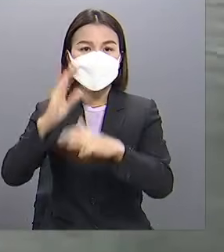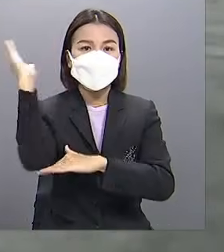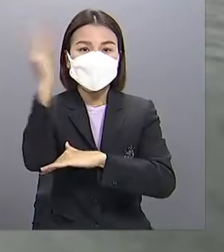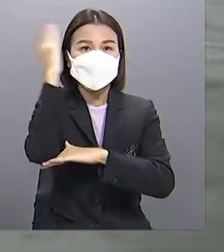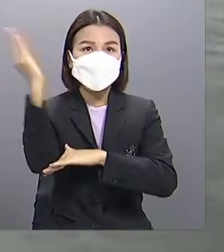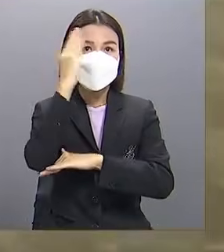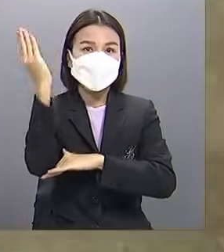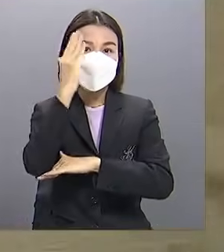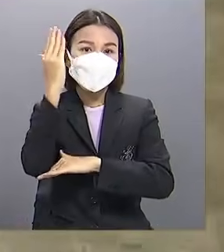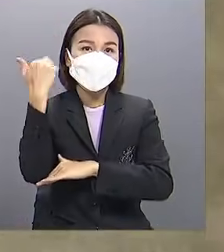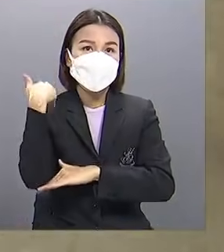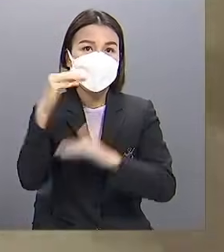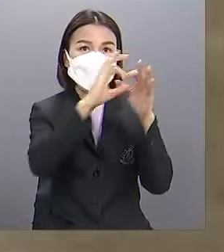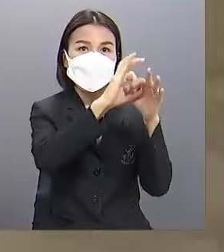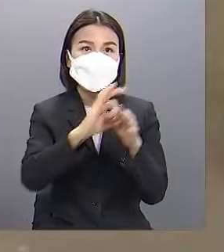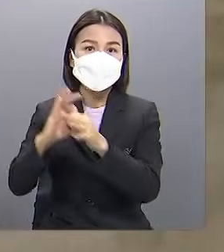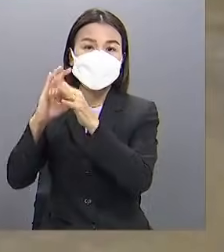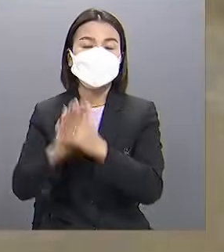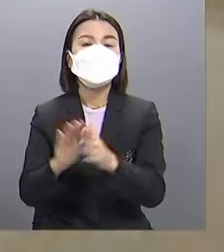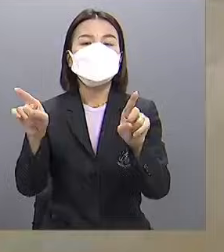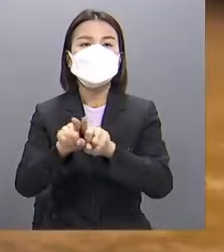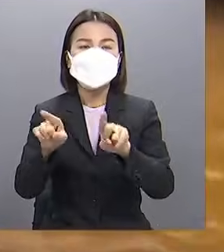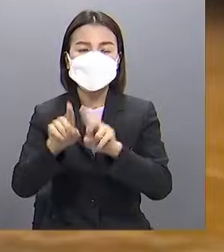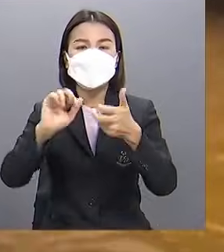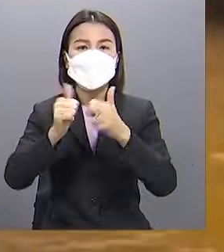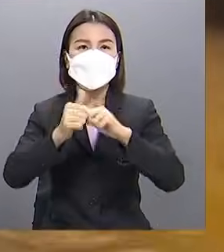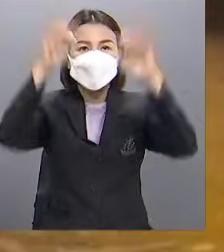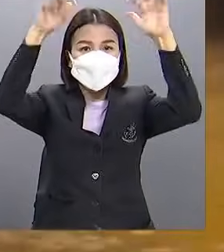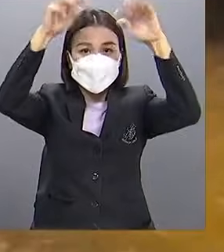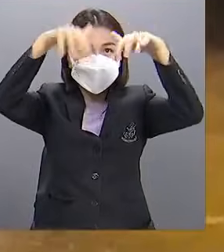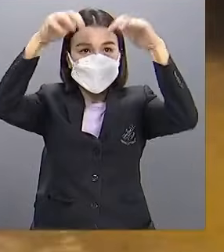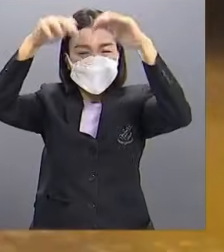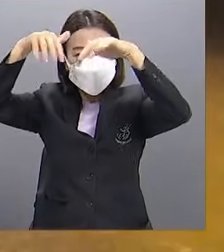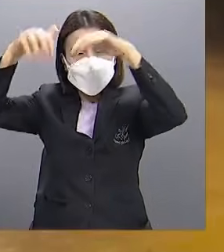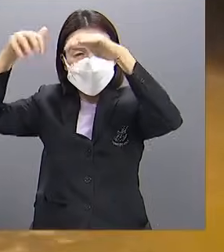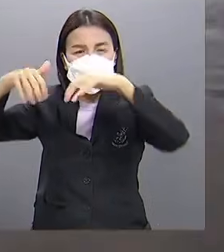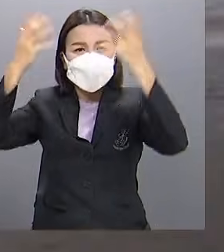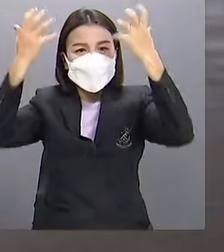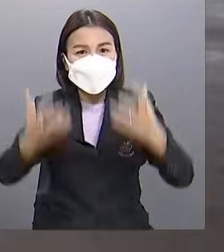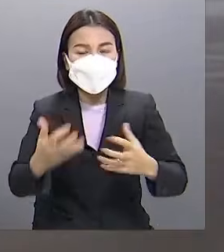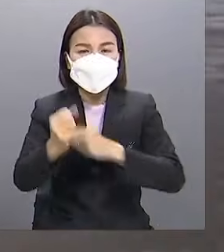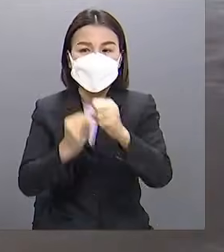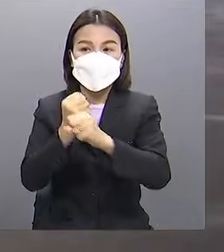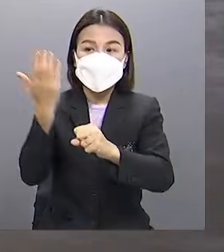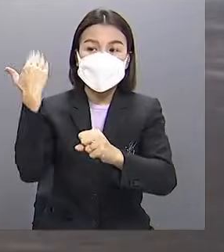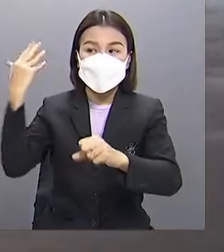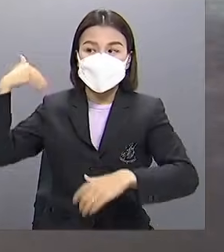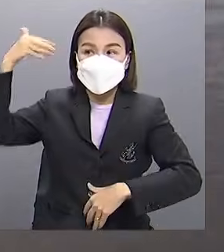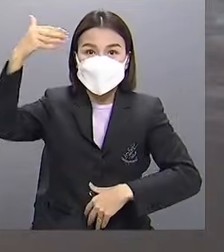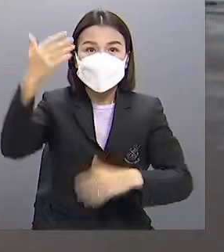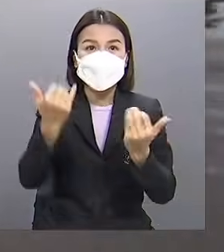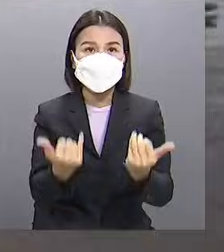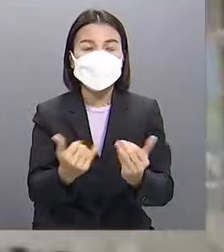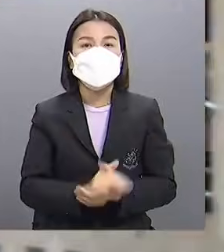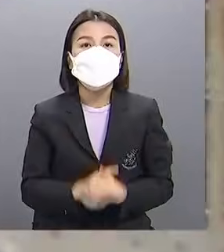ผลมาจากปรากฏการณ์ลานินญาที่แผ่ปกคลุมทุกภูมิภาคมาตั้งแต่ช่วงปีที่ผ่านมาค่ะวิกฤตที่เกิดขึ้นนี้ถือเป็นภั